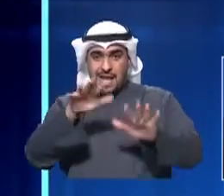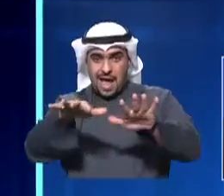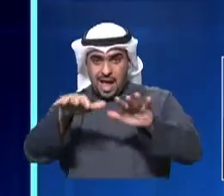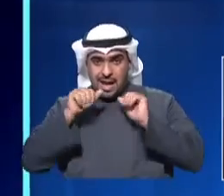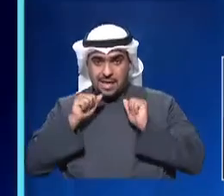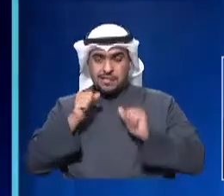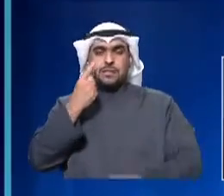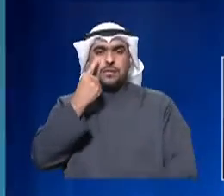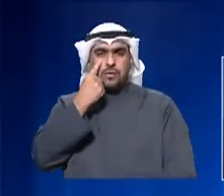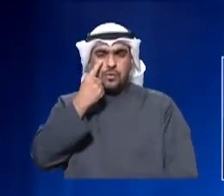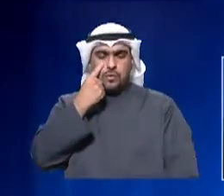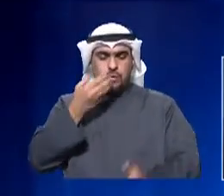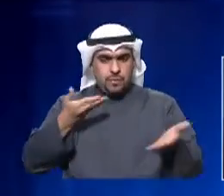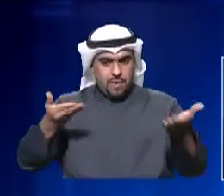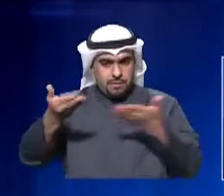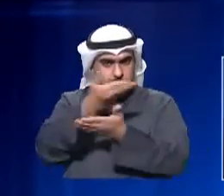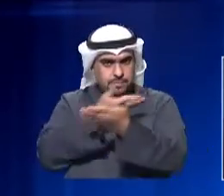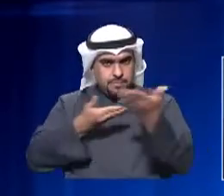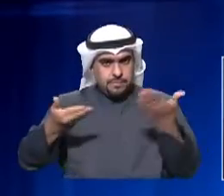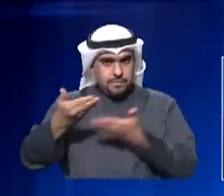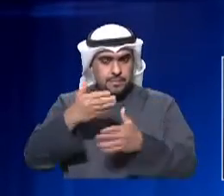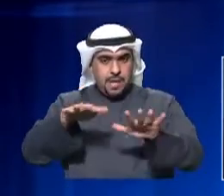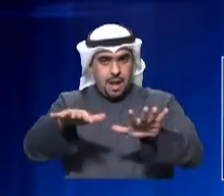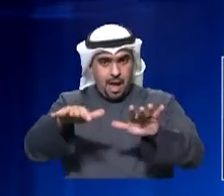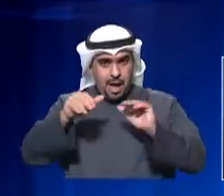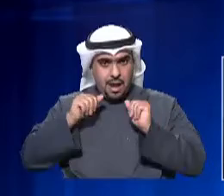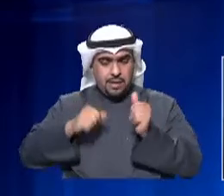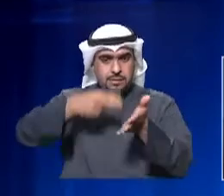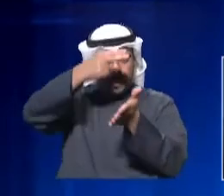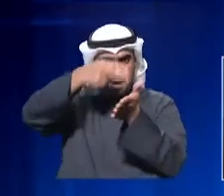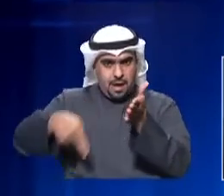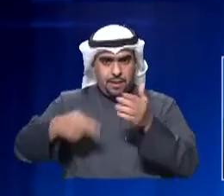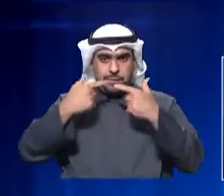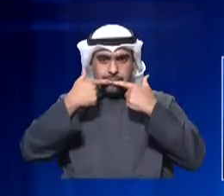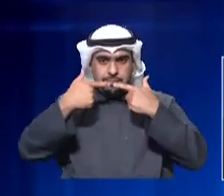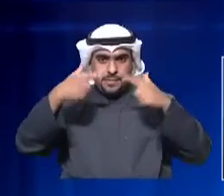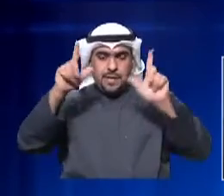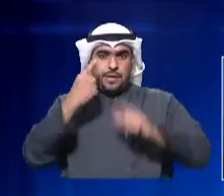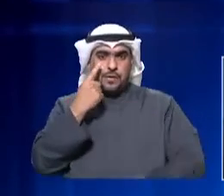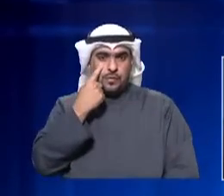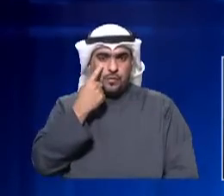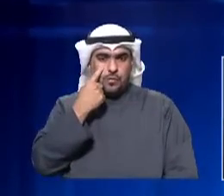أن يتم مراجعته خلال هذه الفترة وفقا لأوضاع سوق